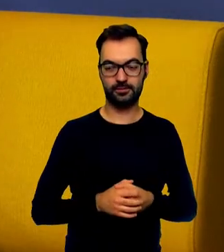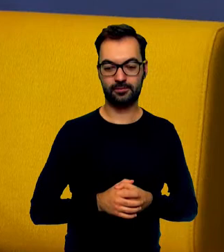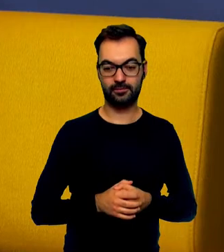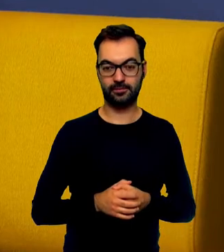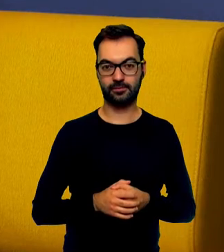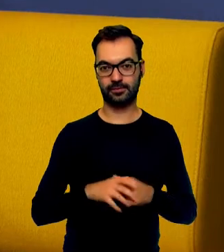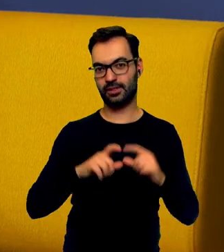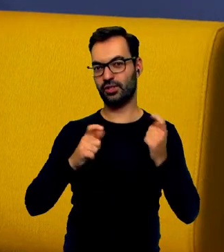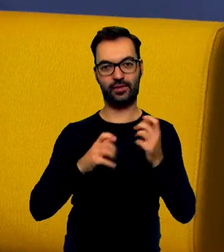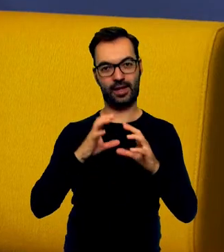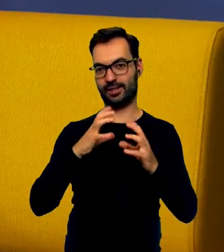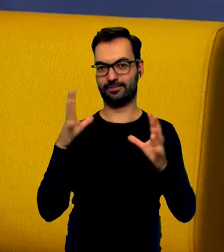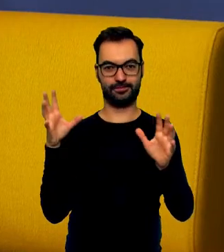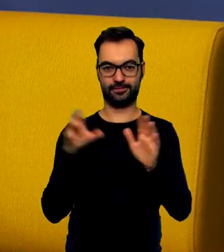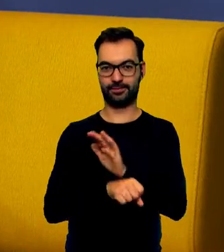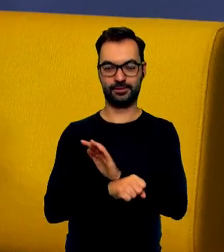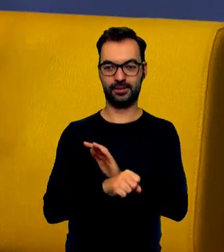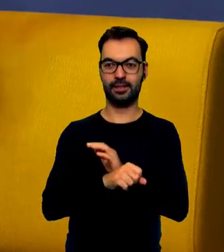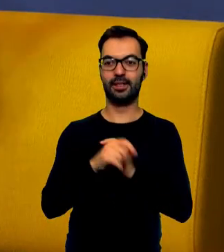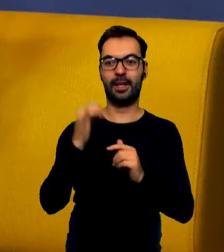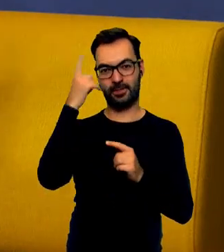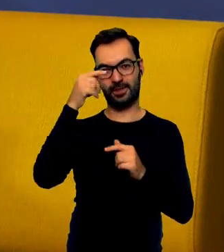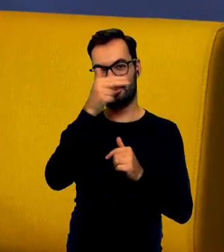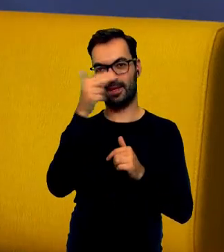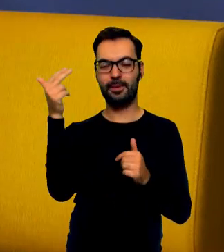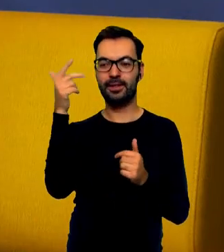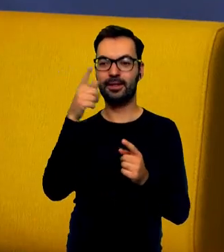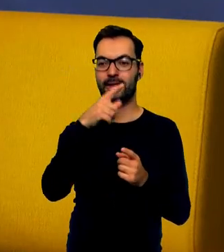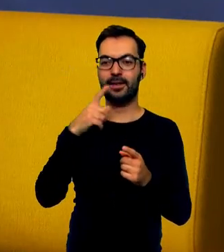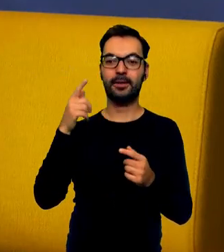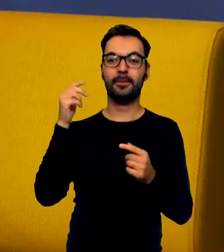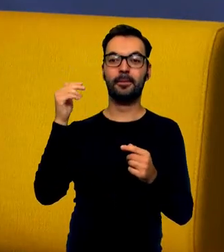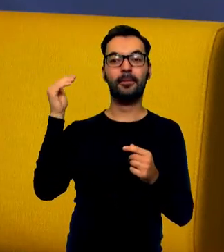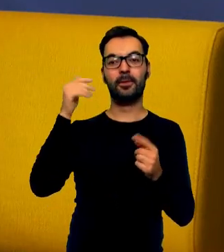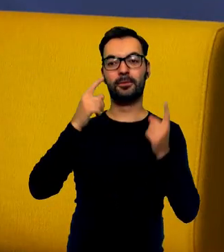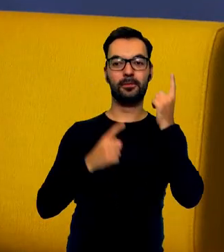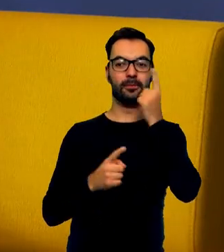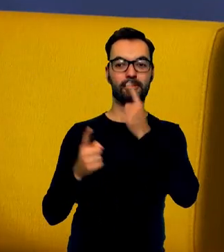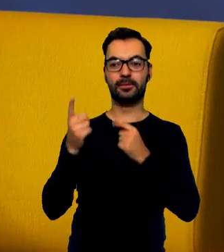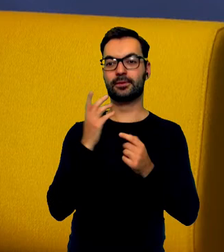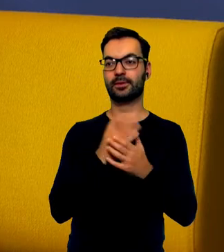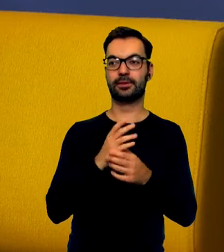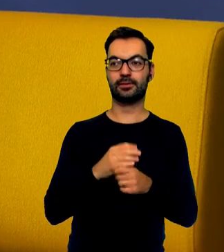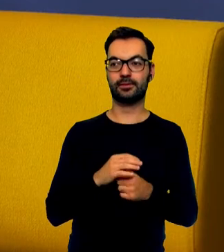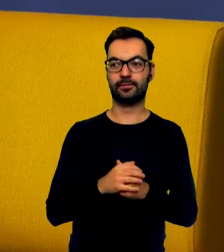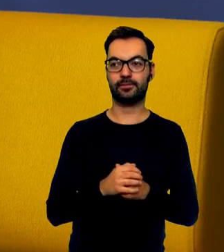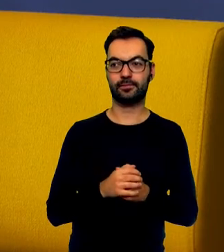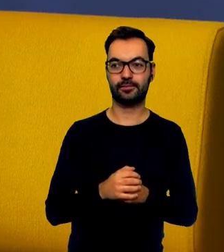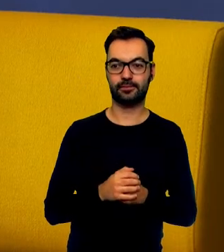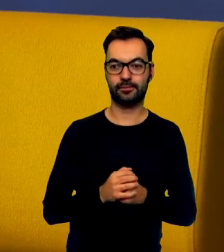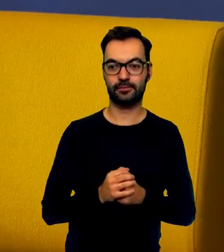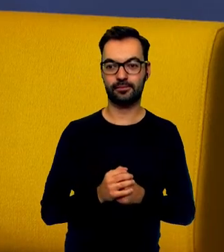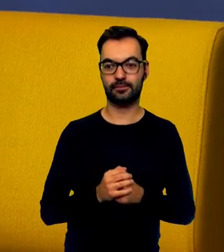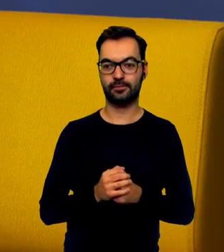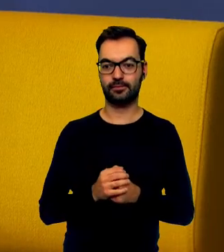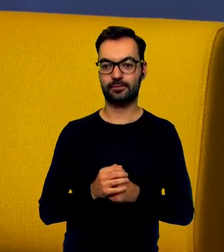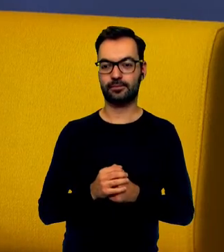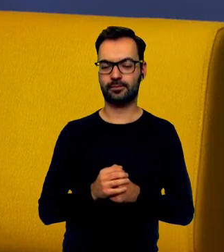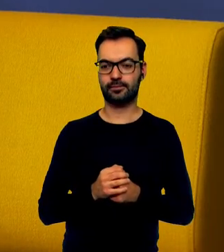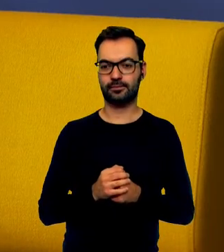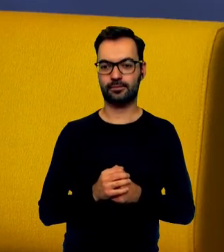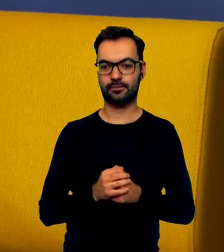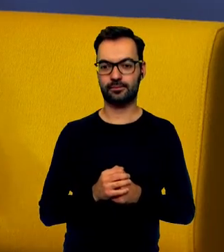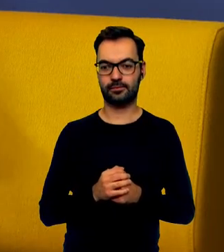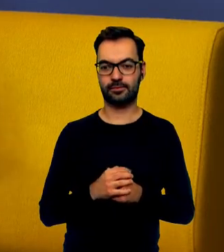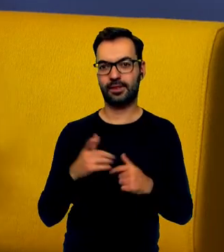żyjemy, całkowicie zniszczyć, to być może sądzi, że właśnie nikt przecież przy zdrowych zmysłach, nazwijmy